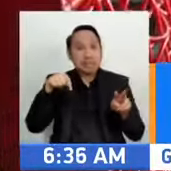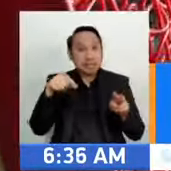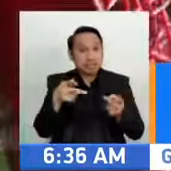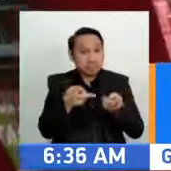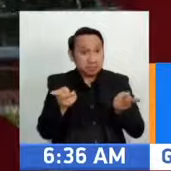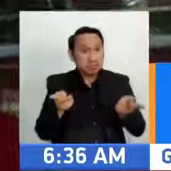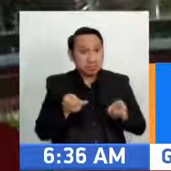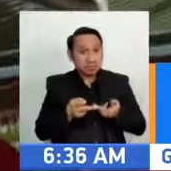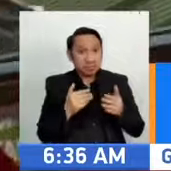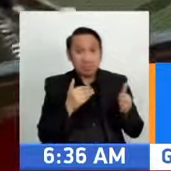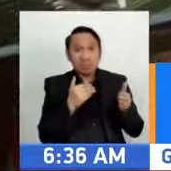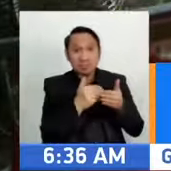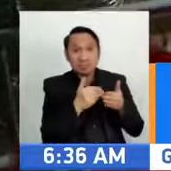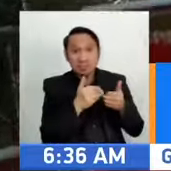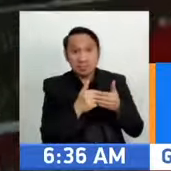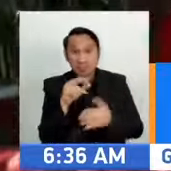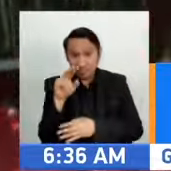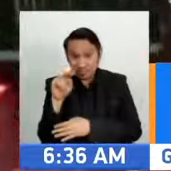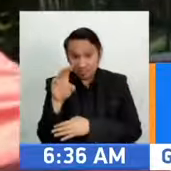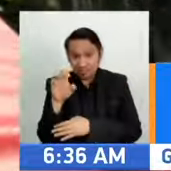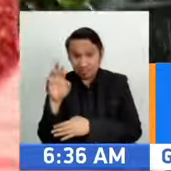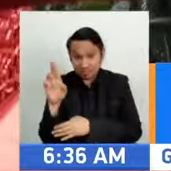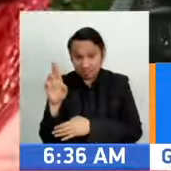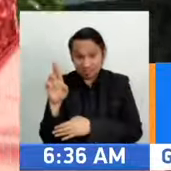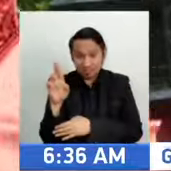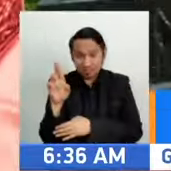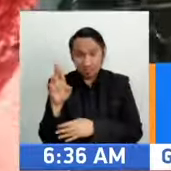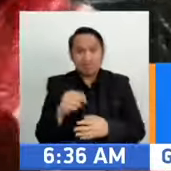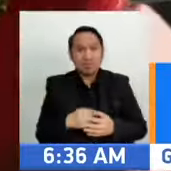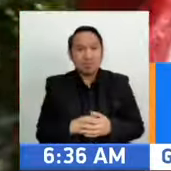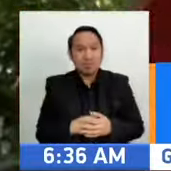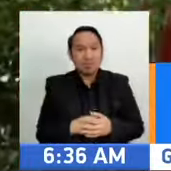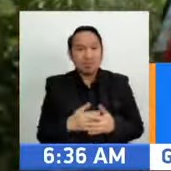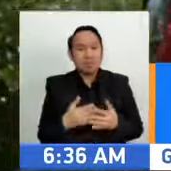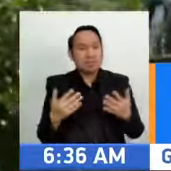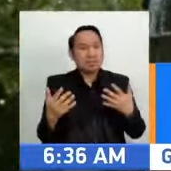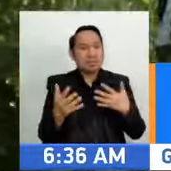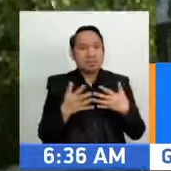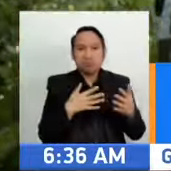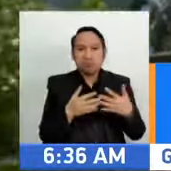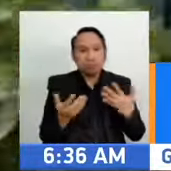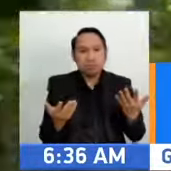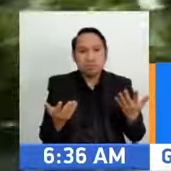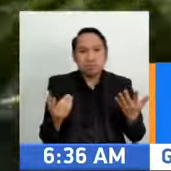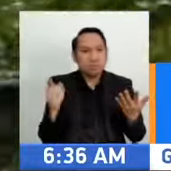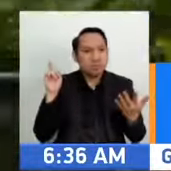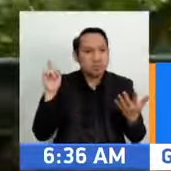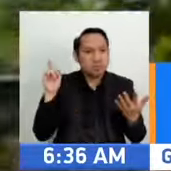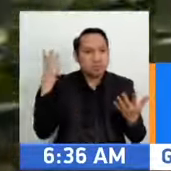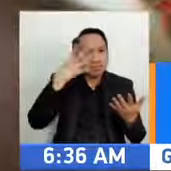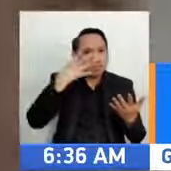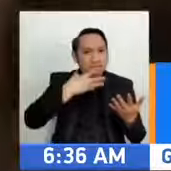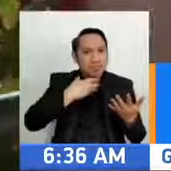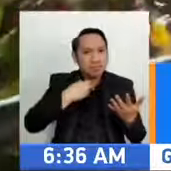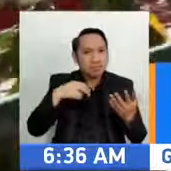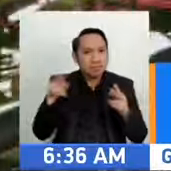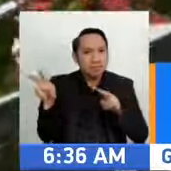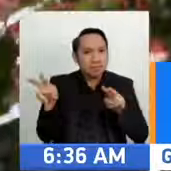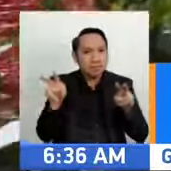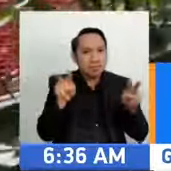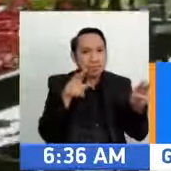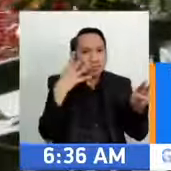malapit lang to sa Metro Manila mga kapuso. Tapos bukod dyan sa magandang view na yan, siyempre marami pa silang ino-offer dito kagaya ng